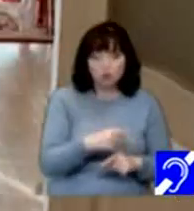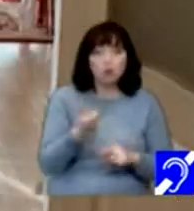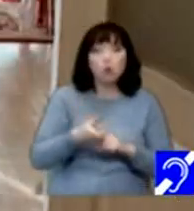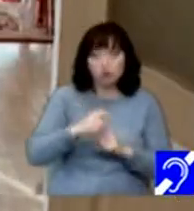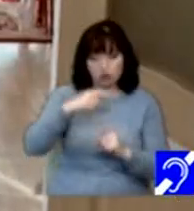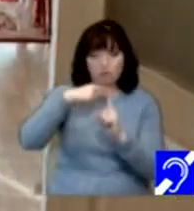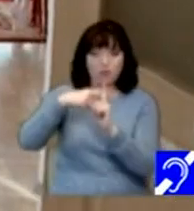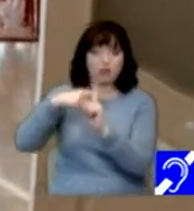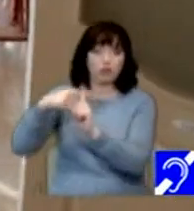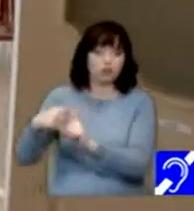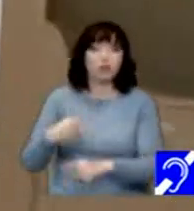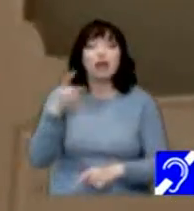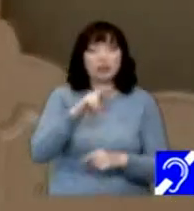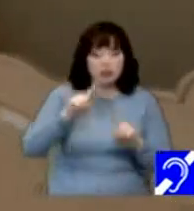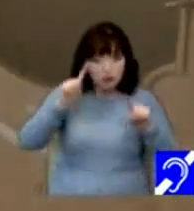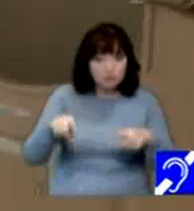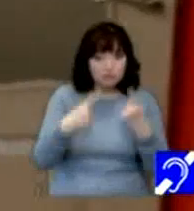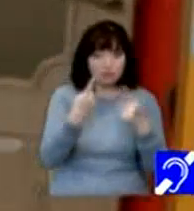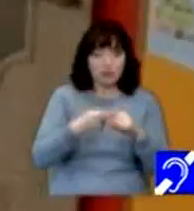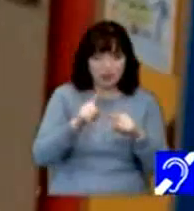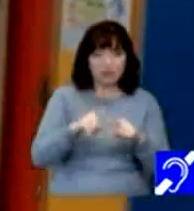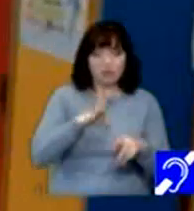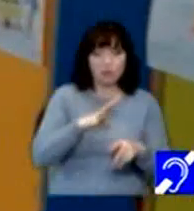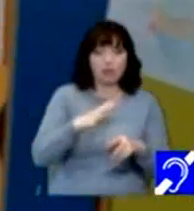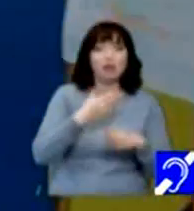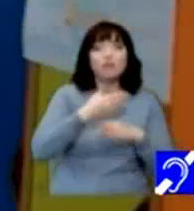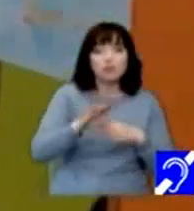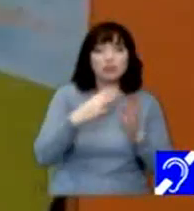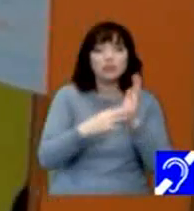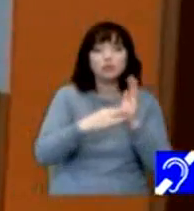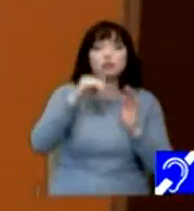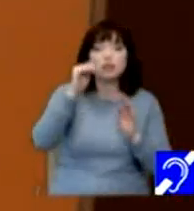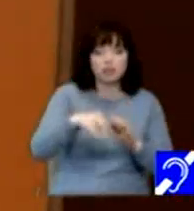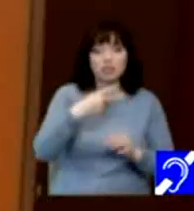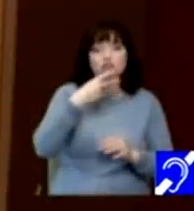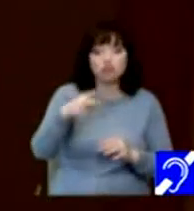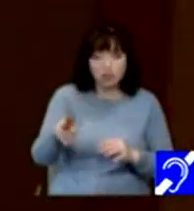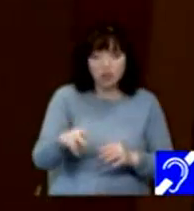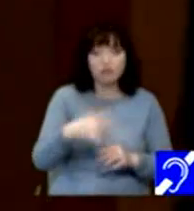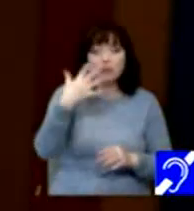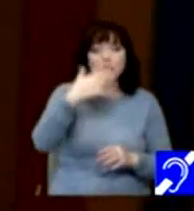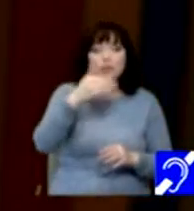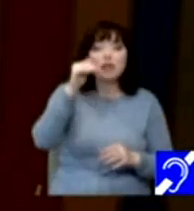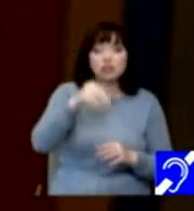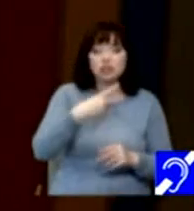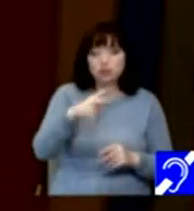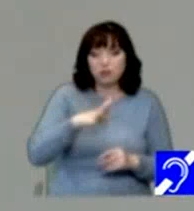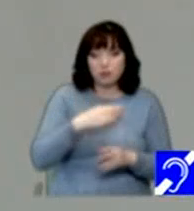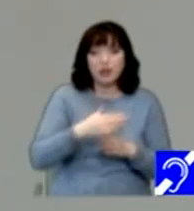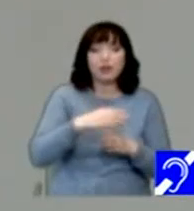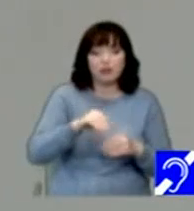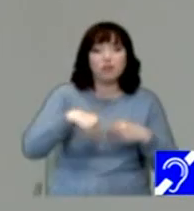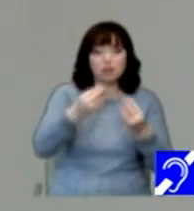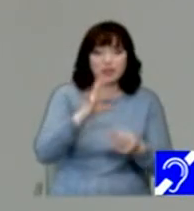binevenite. Pentru renovarea instituției s-au alocat $91.000. $55.000 au fost oferiți de